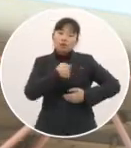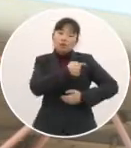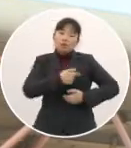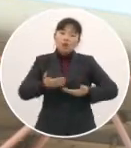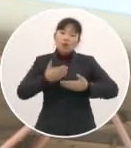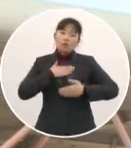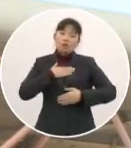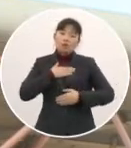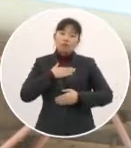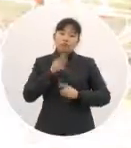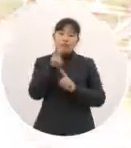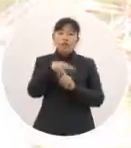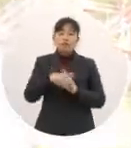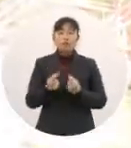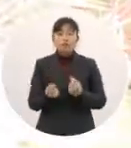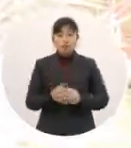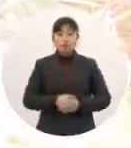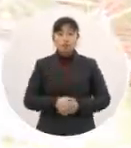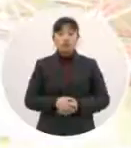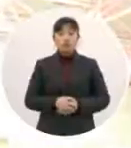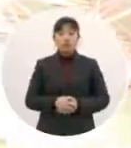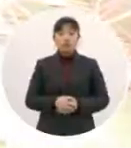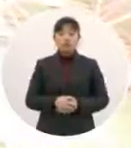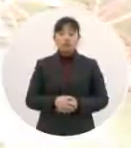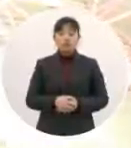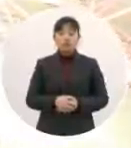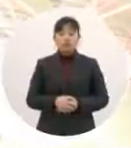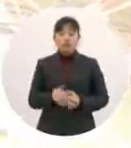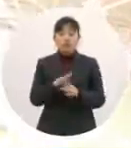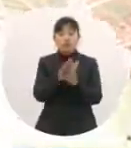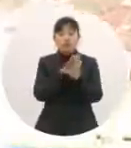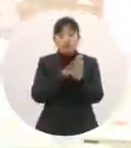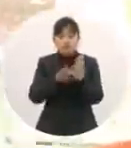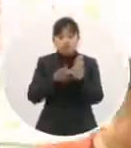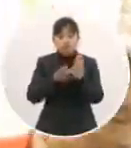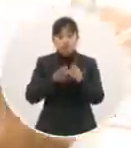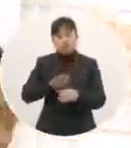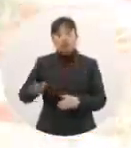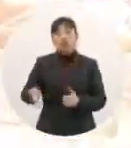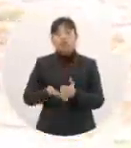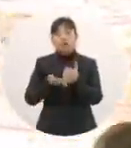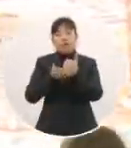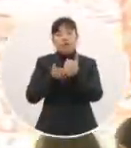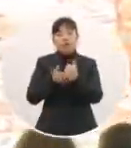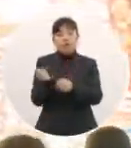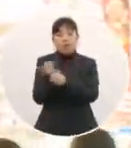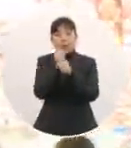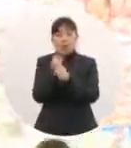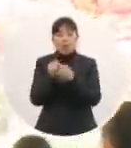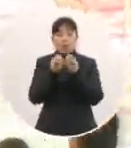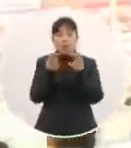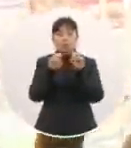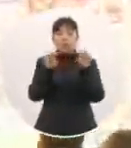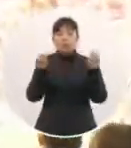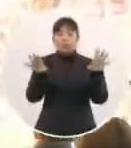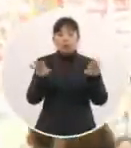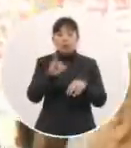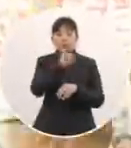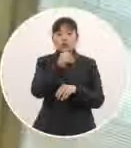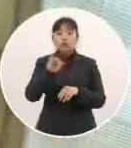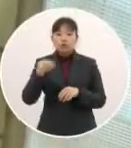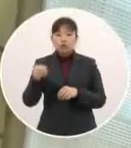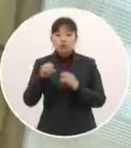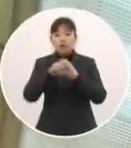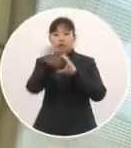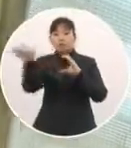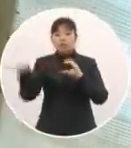ね。 そうだね。愛知県では子育て応援を呼びかけるイクイクキャンペ